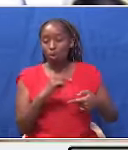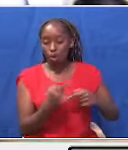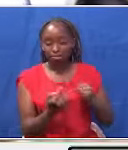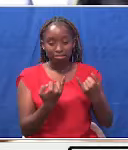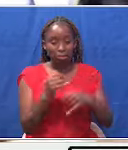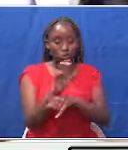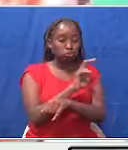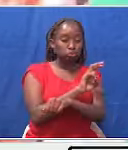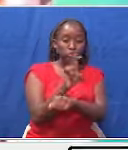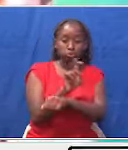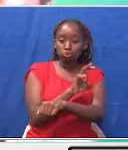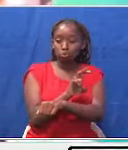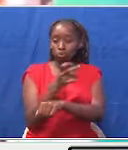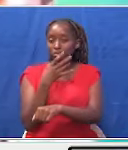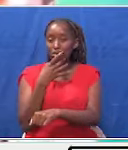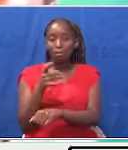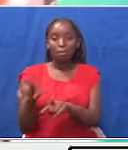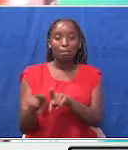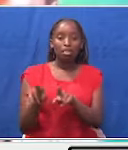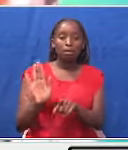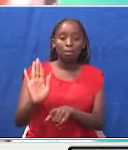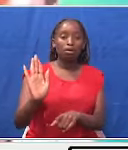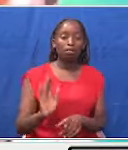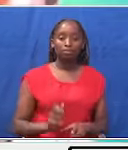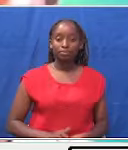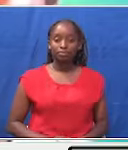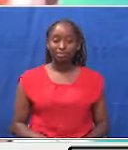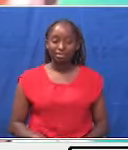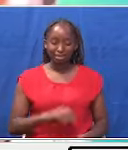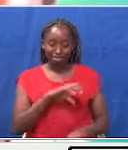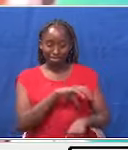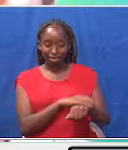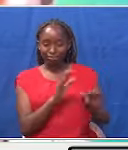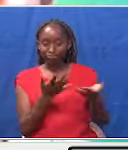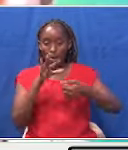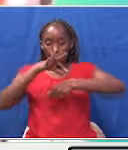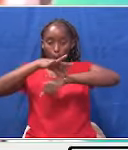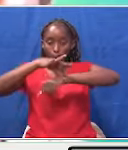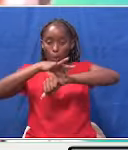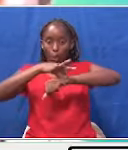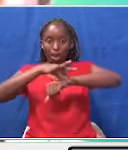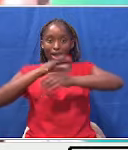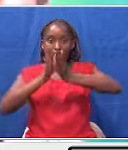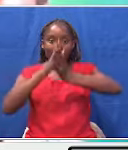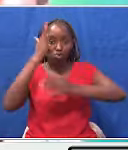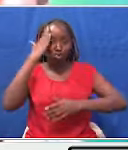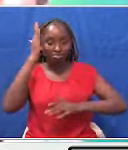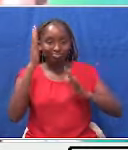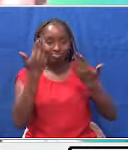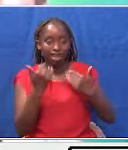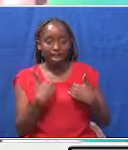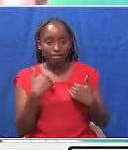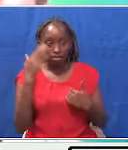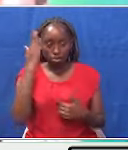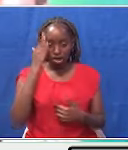wao. Tumepata remains au vitu kama mapupa, na tumegundua sababu nimeita serikali.